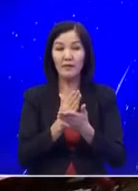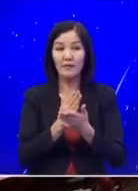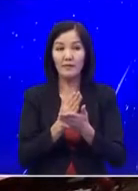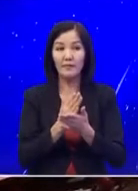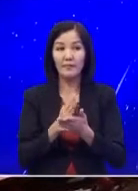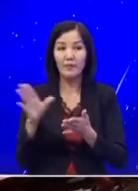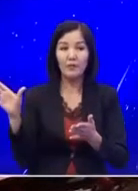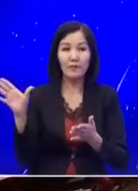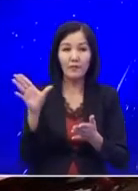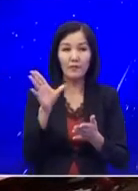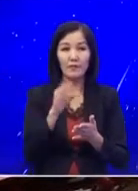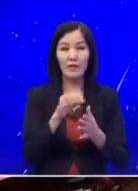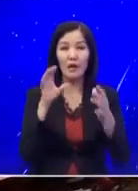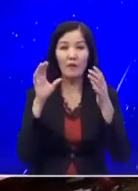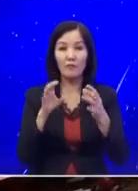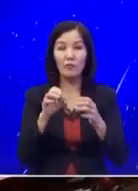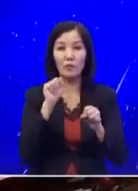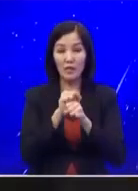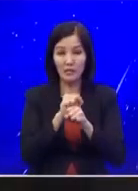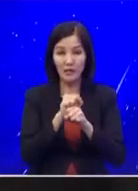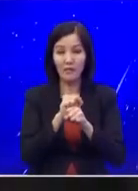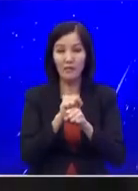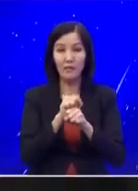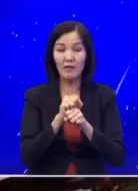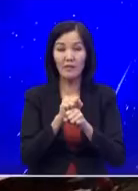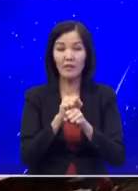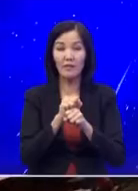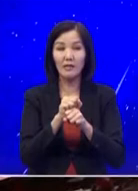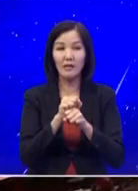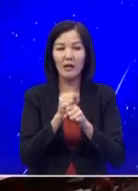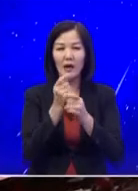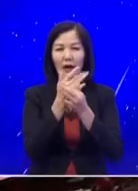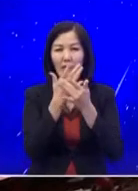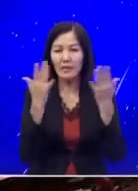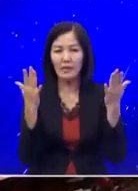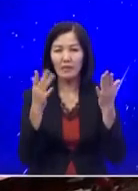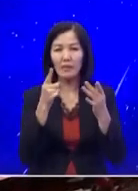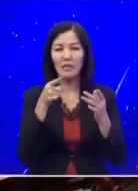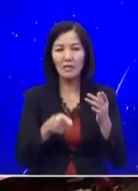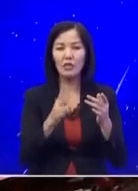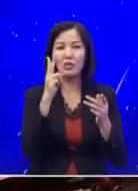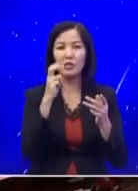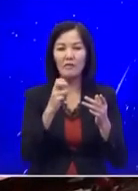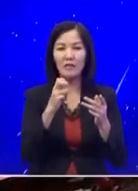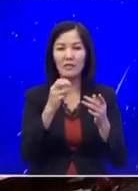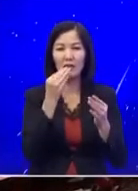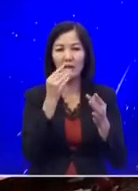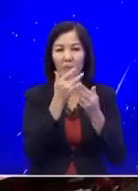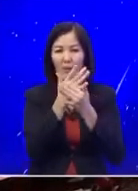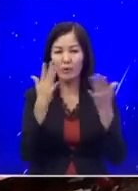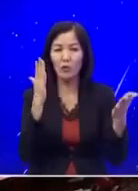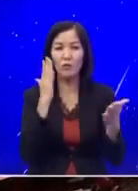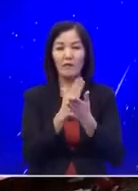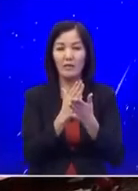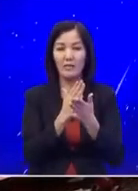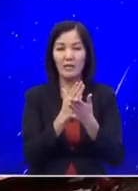Все автобусы тут останавливаются. Ассортимент очень большой. У нас 1200 наименований в магазине